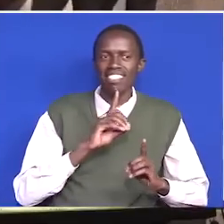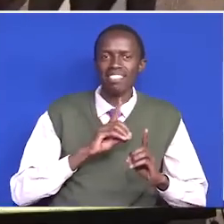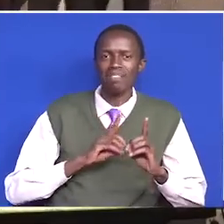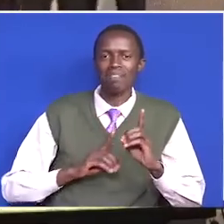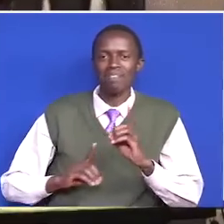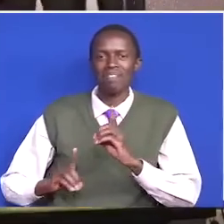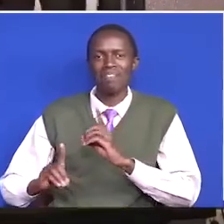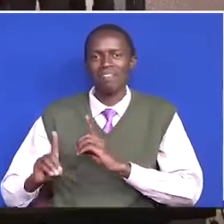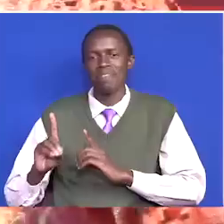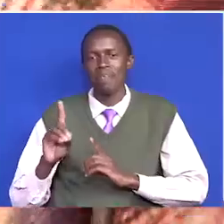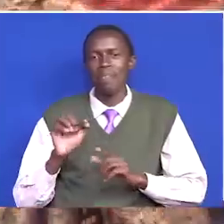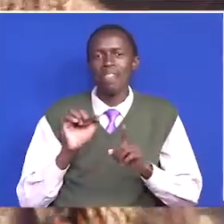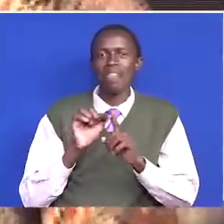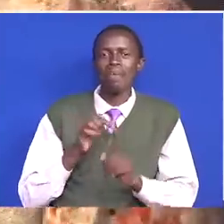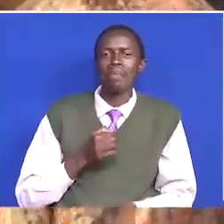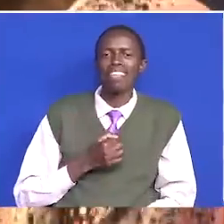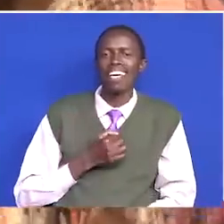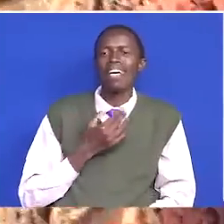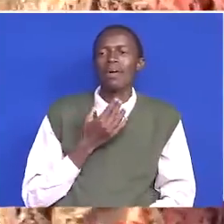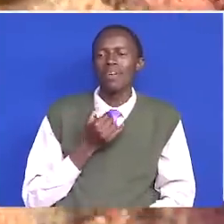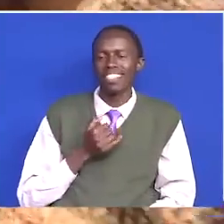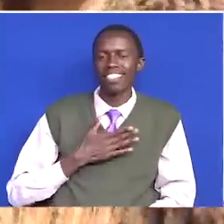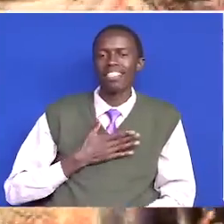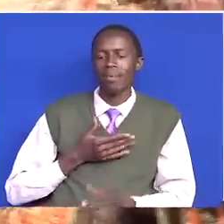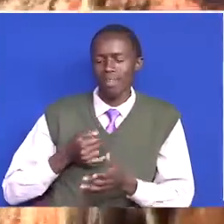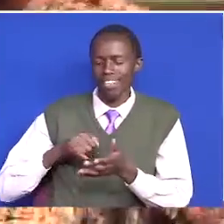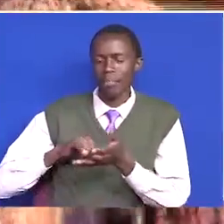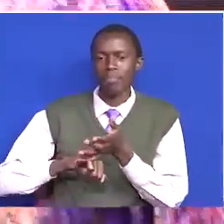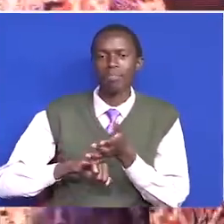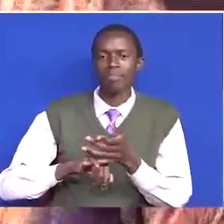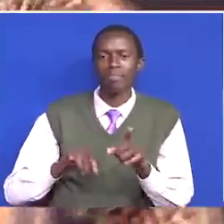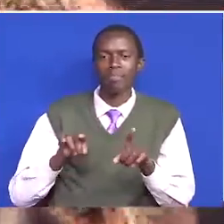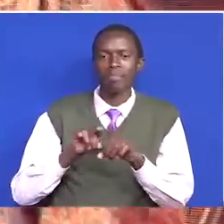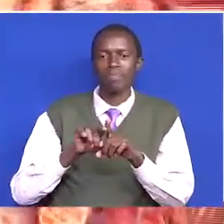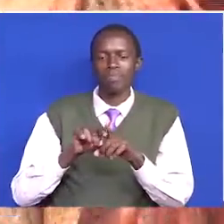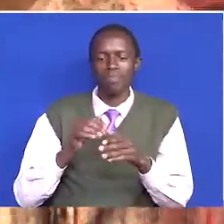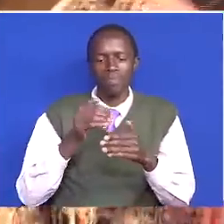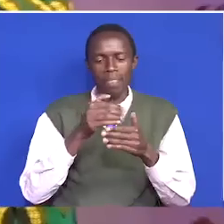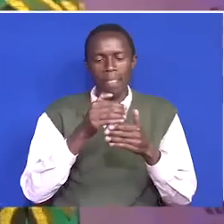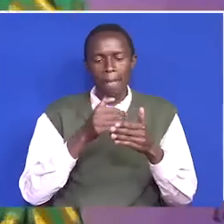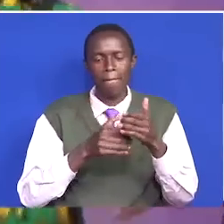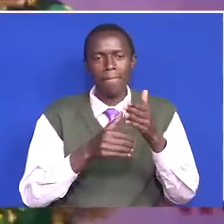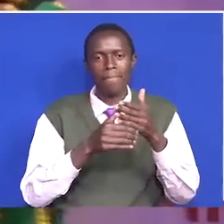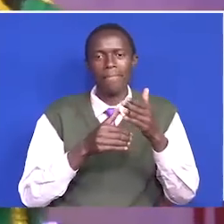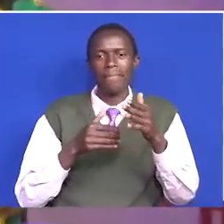yeah. Oh, ninataka na ndoa yangu ijengwe juu yako